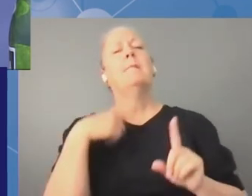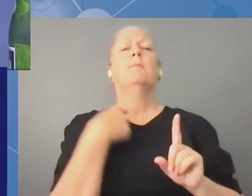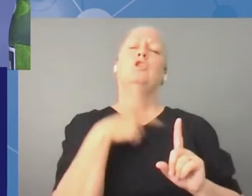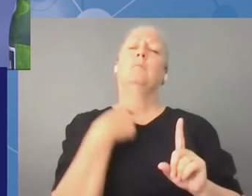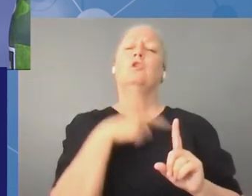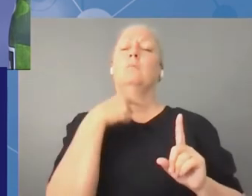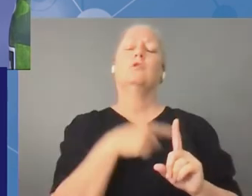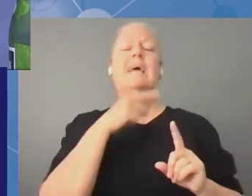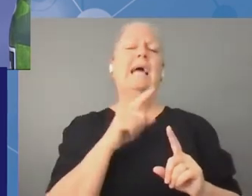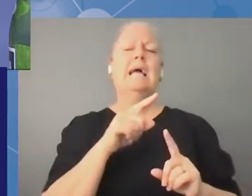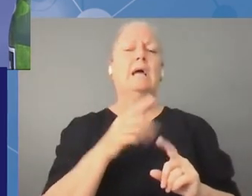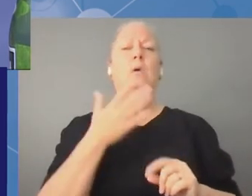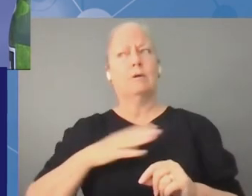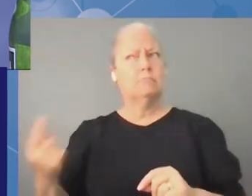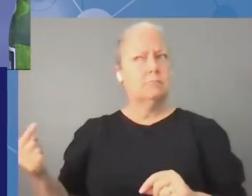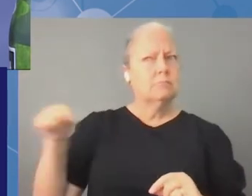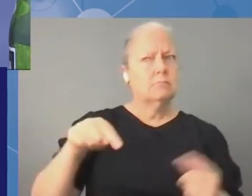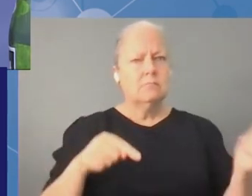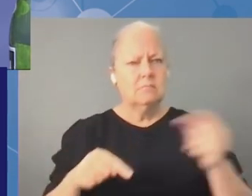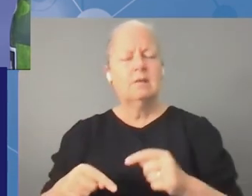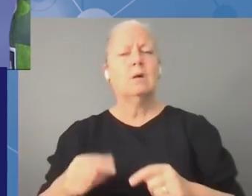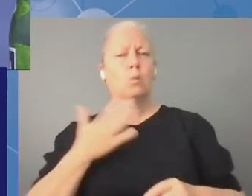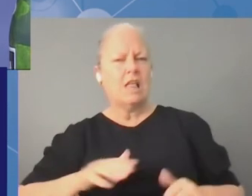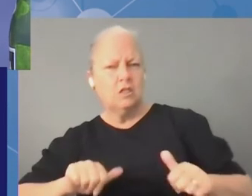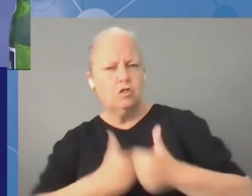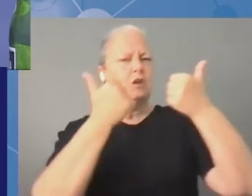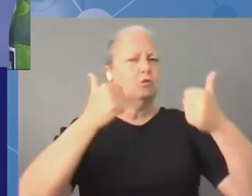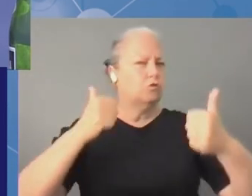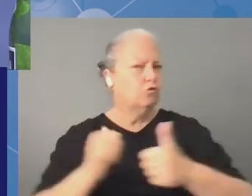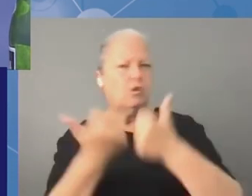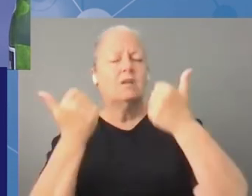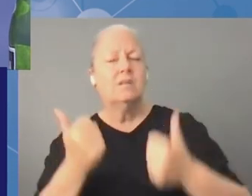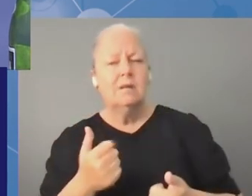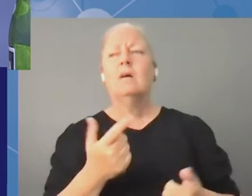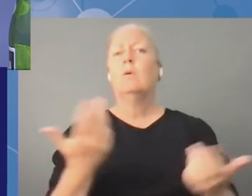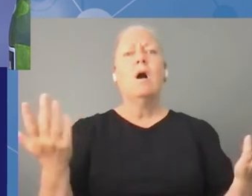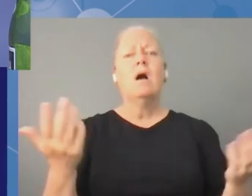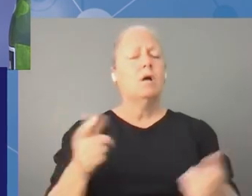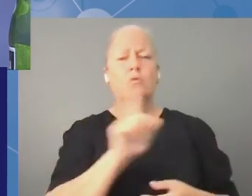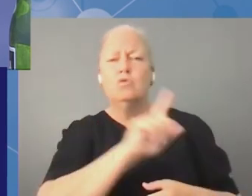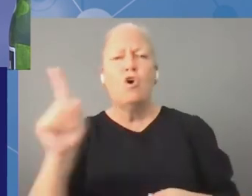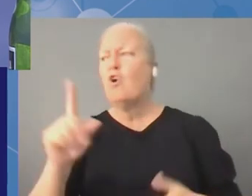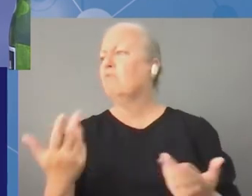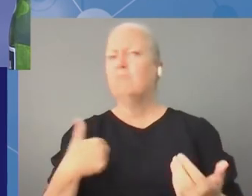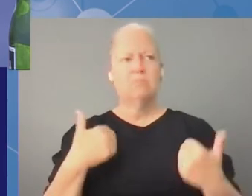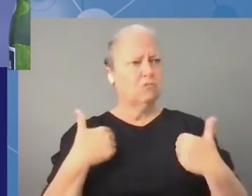القضايا الصعبة. نحن لسنا لا نأتي فقط من أجل أن نمدح بعضنا